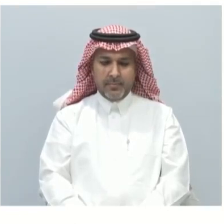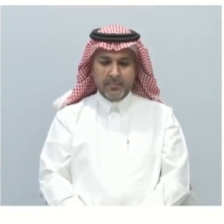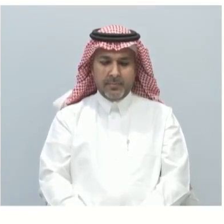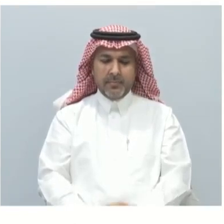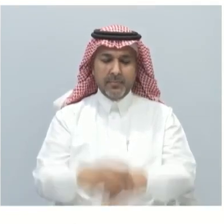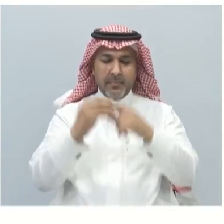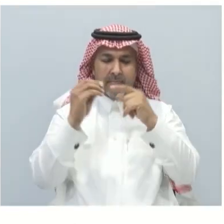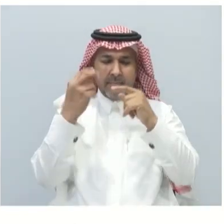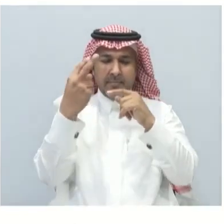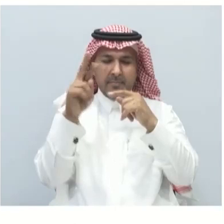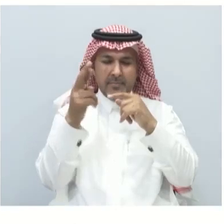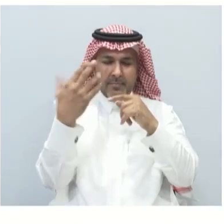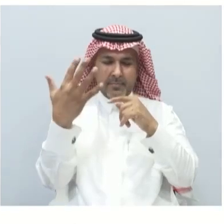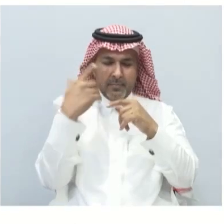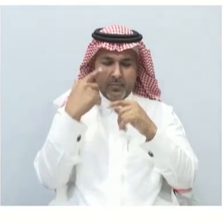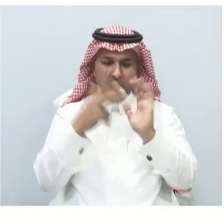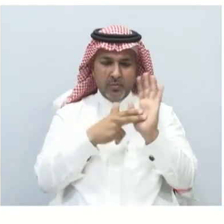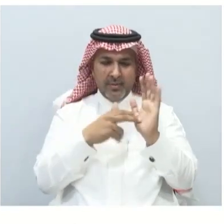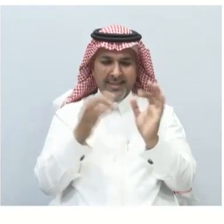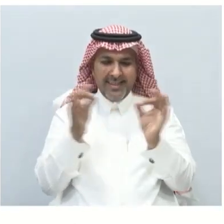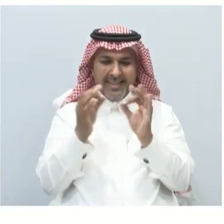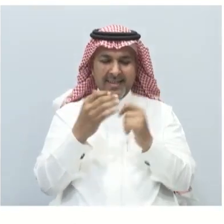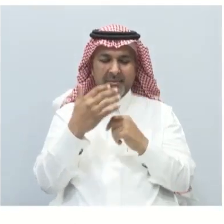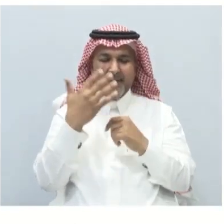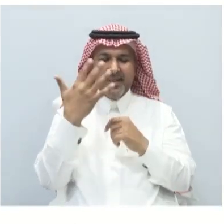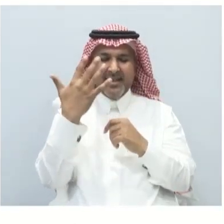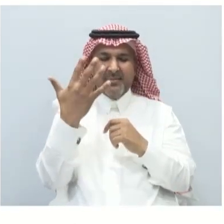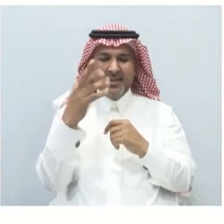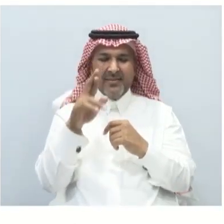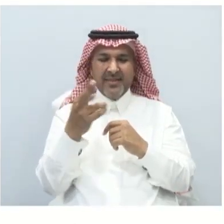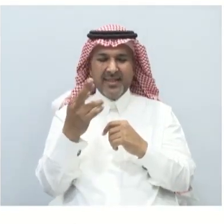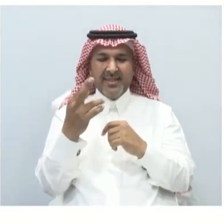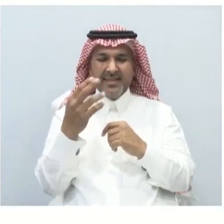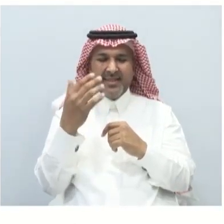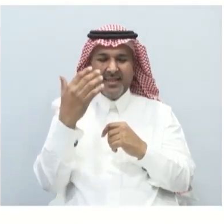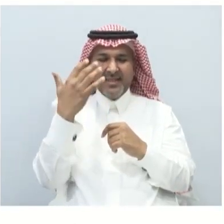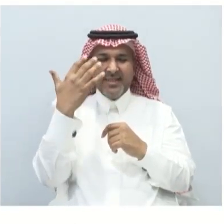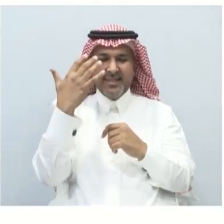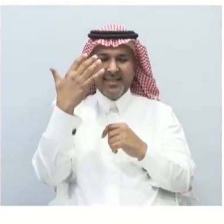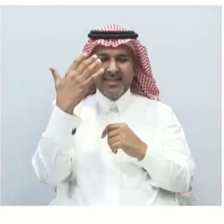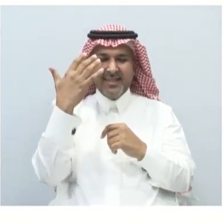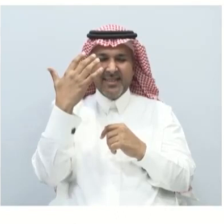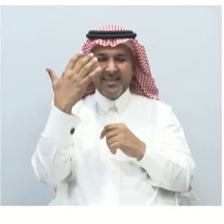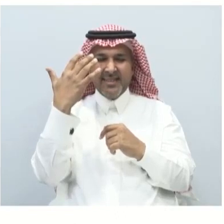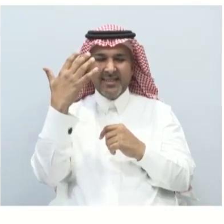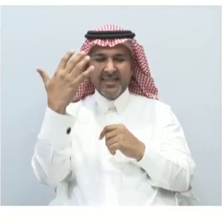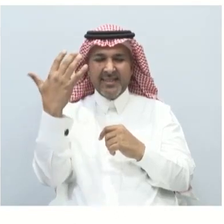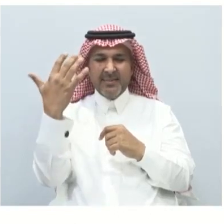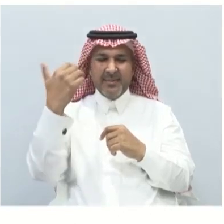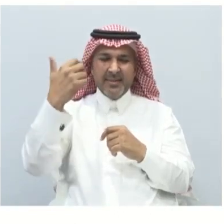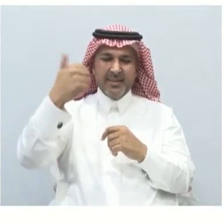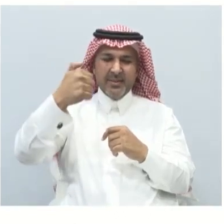اثنين ونصف حتلقى الجواب تقريبا خمسه فاصله خمسه وستين او 66 يعني كل خمسه